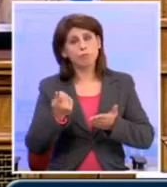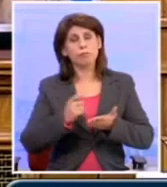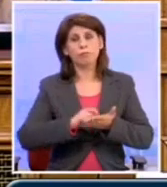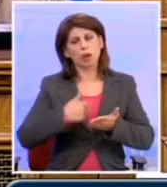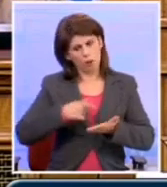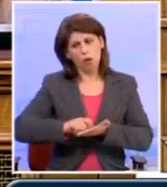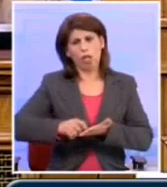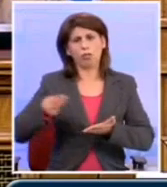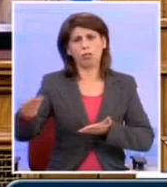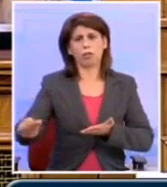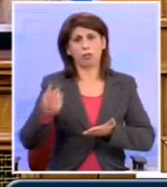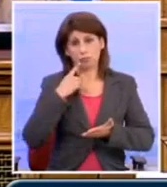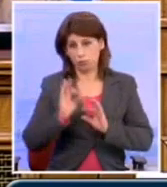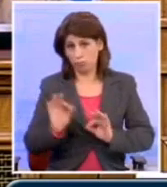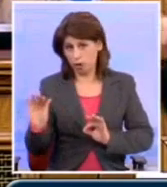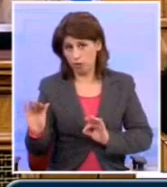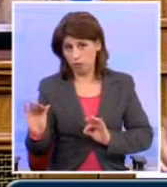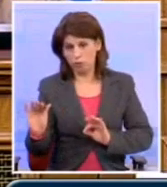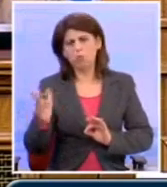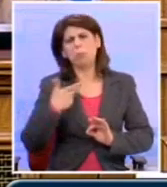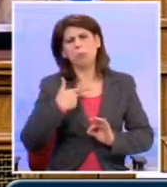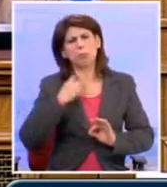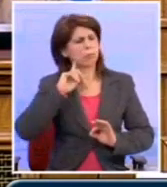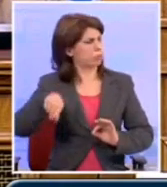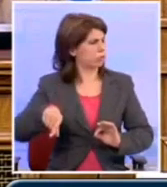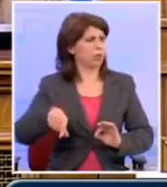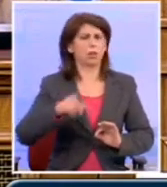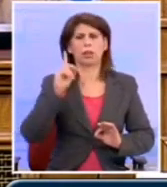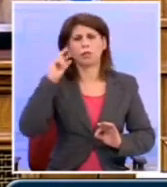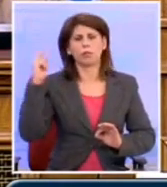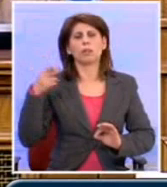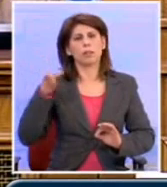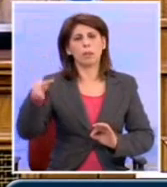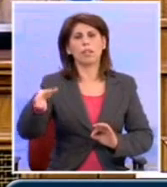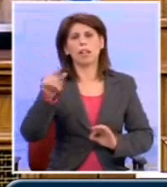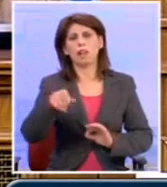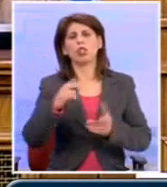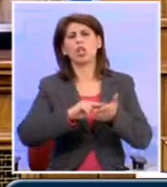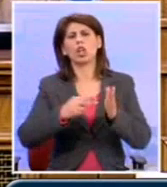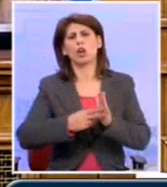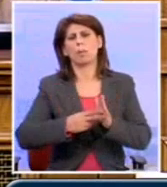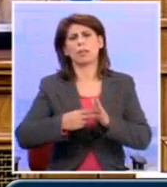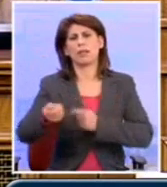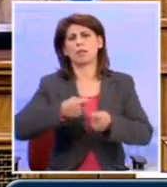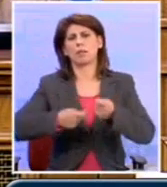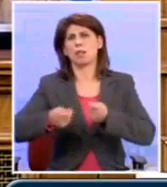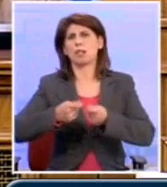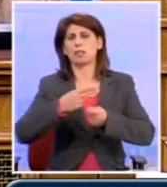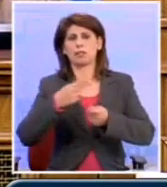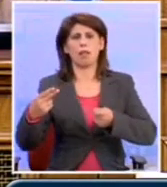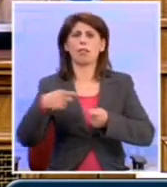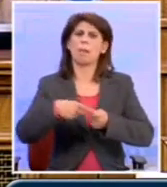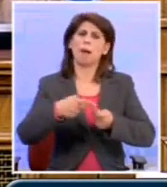κάνουν. Τους προειδοποιούσα, με γράφανε κανονικά και πήγαιναν και κάνουν financial engineering. Έτσι. Λοιπόν, για να μην